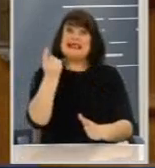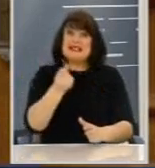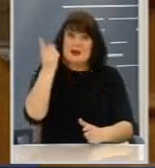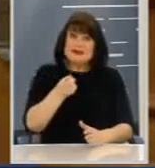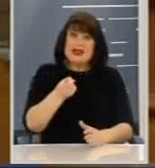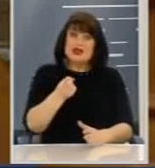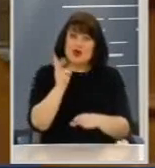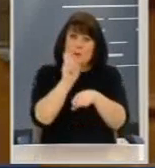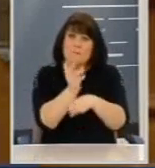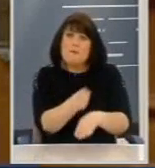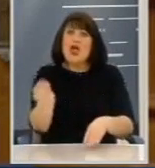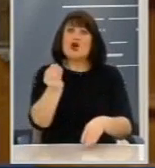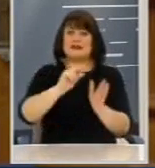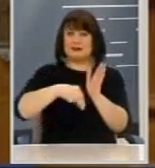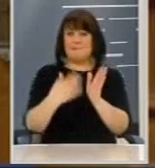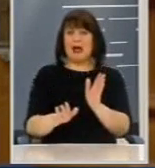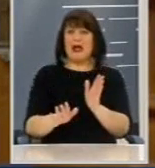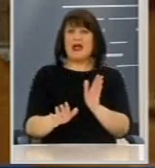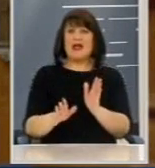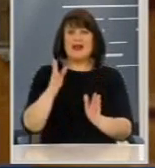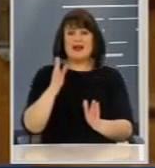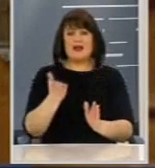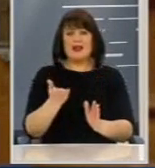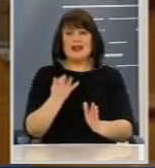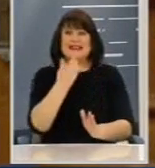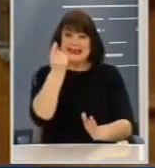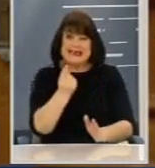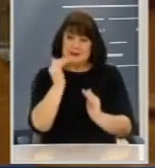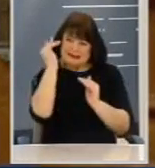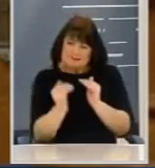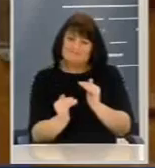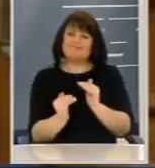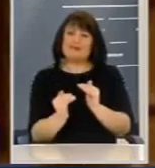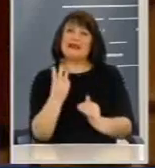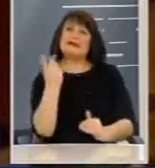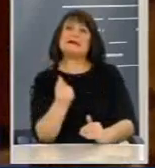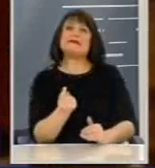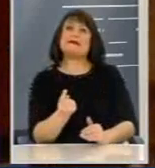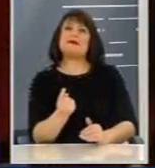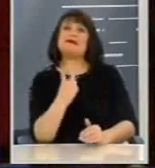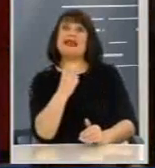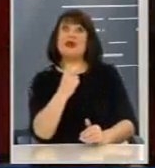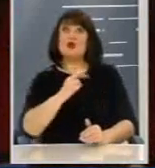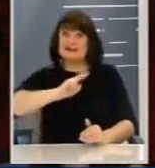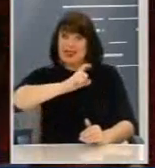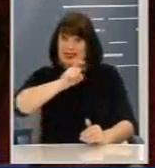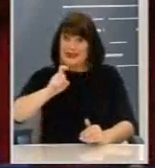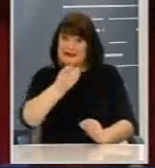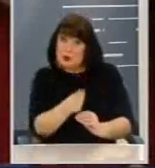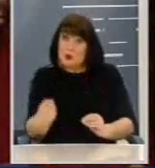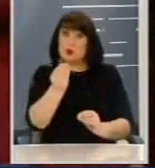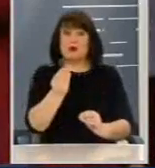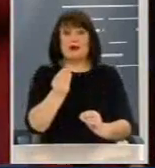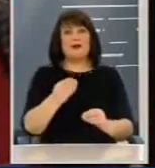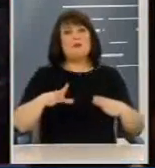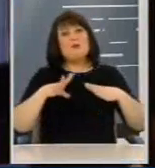4,5% πλεονάσματα είχατε υπογράψει. Και εμείς τα 4,5 το κάναμε 3,5 και αυτό σήμαινε 20 δις περισσότερος δημοσιονομικός χώρος